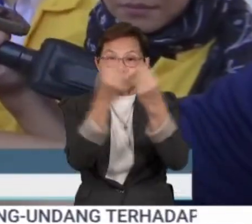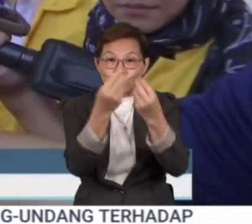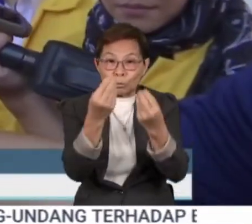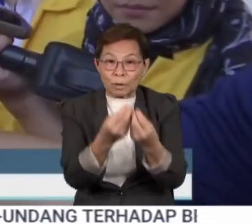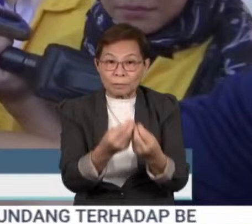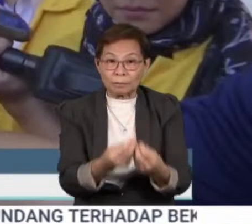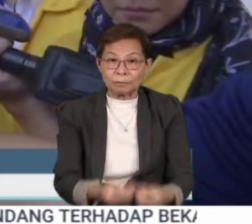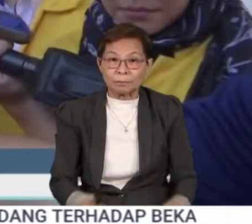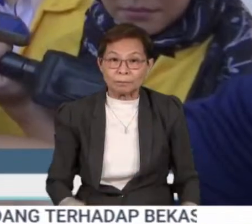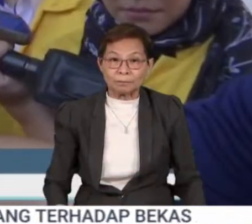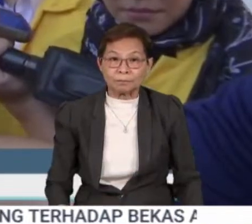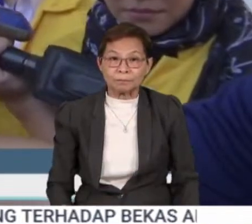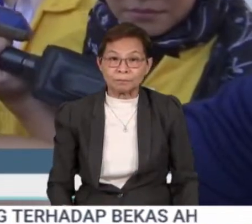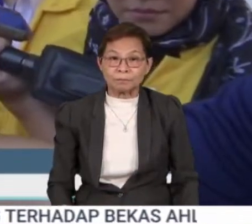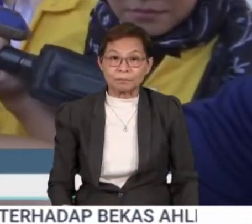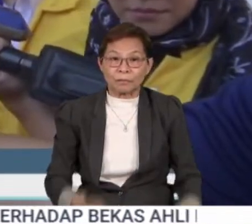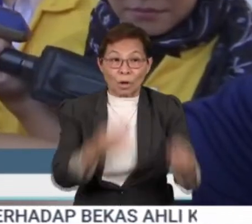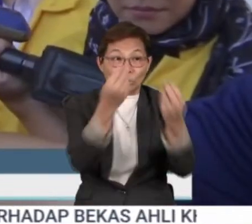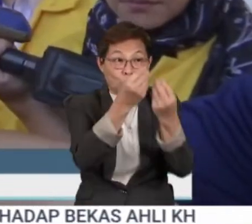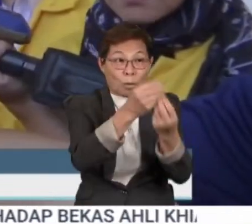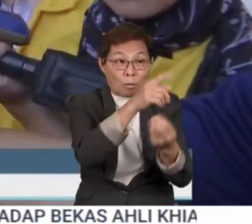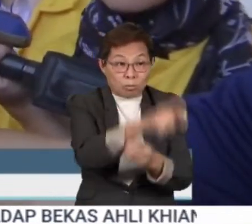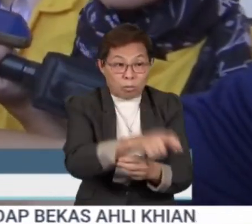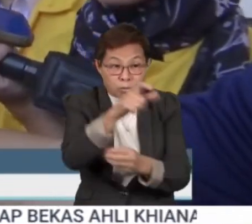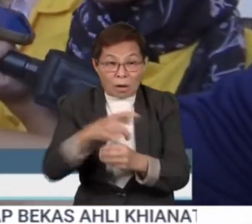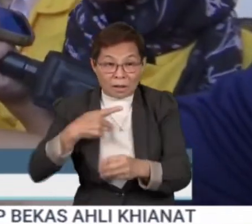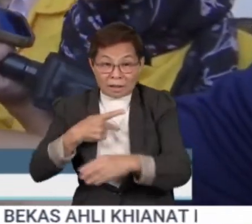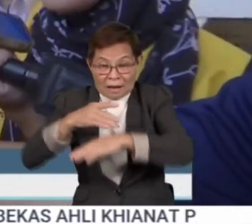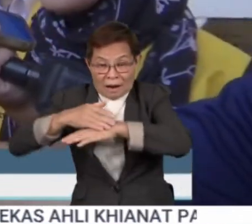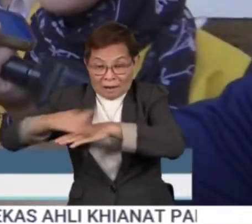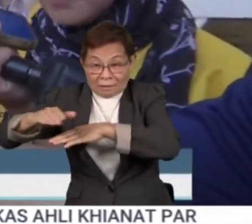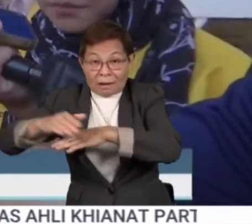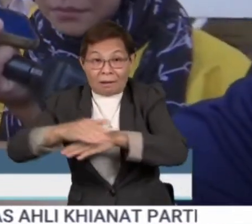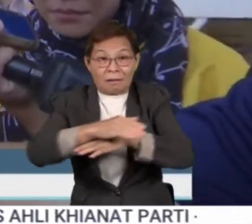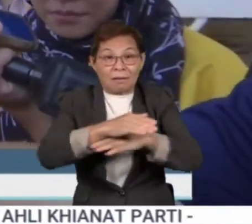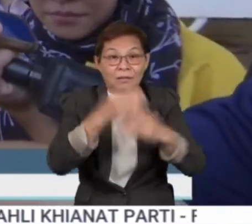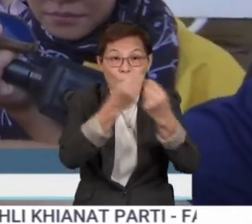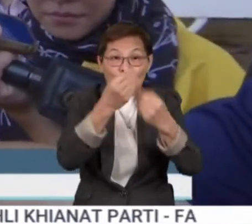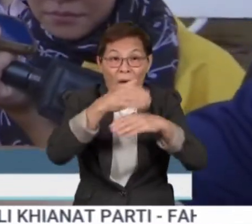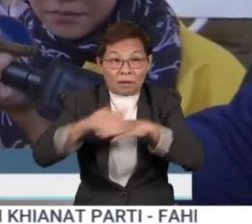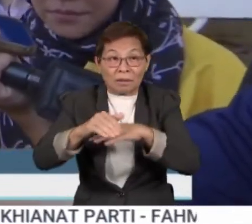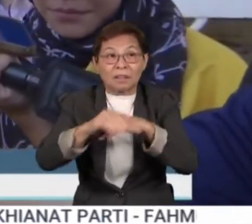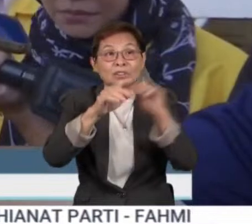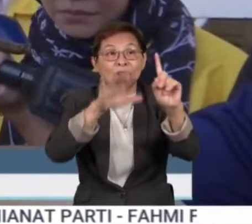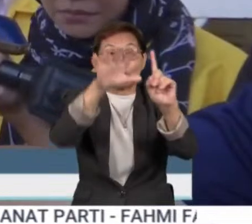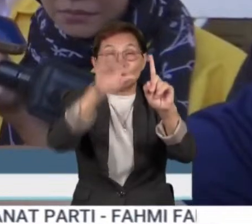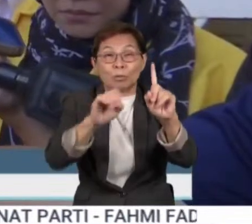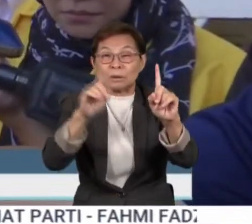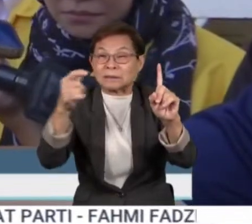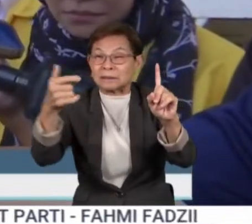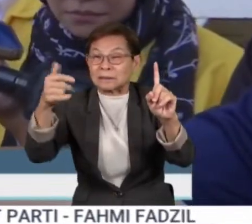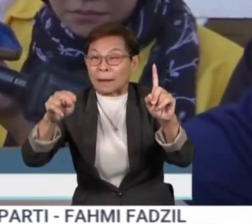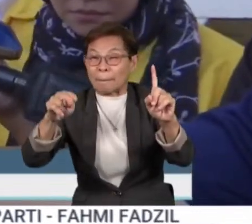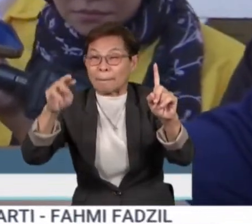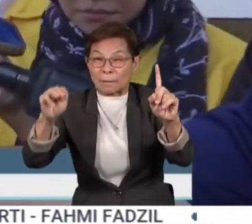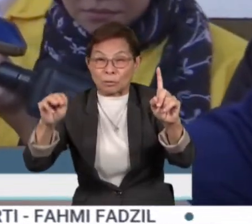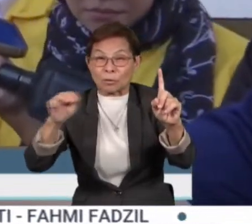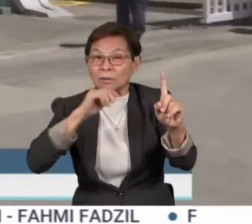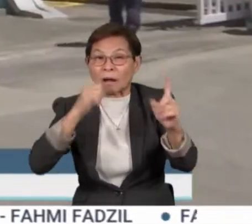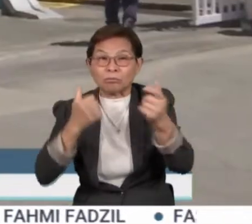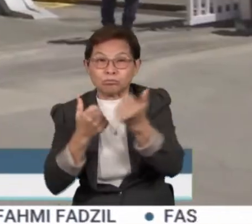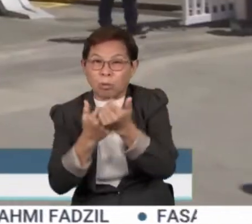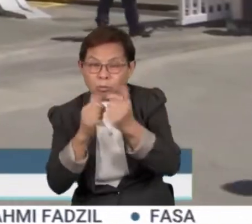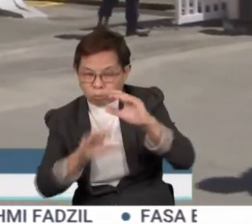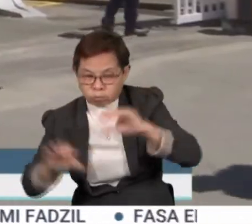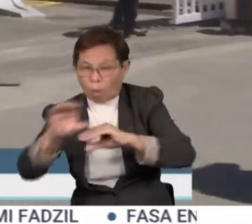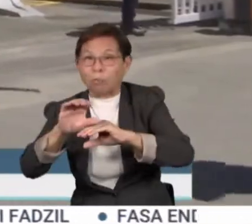kita akan hantar pada ketika ini adalah 150 tan metrik yang tidak bersubsidi